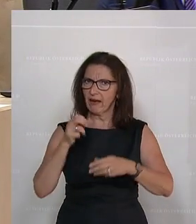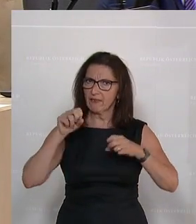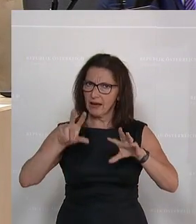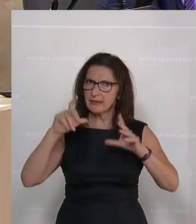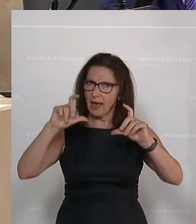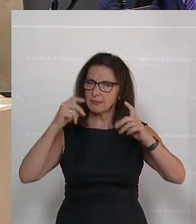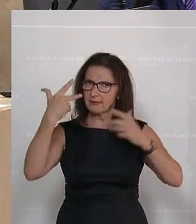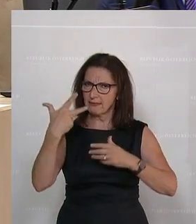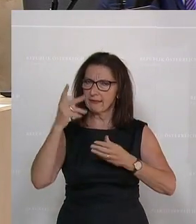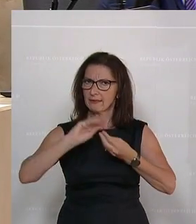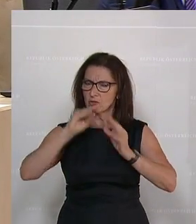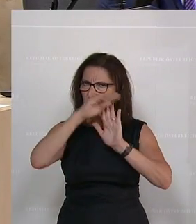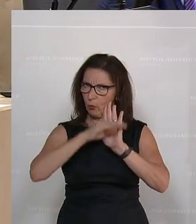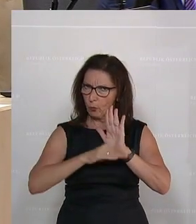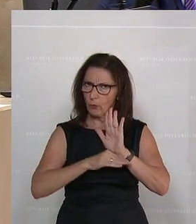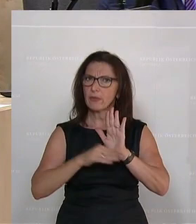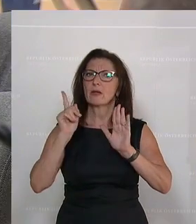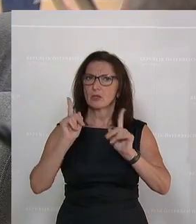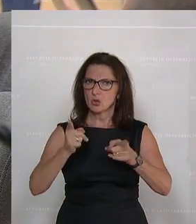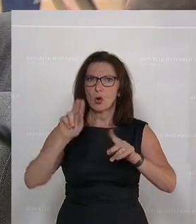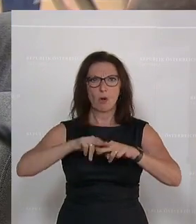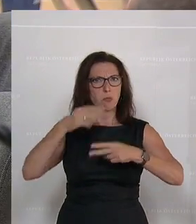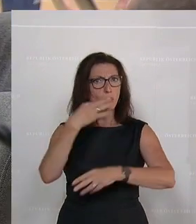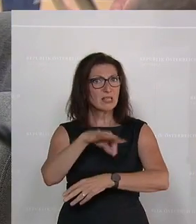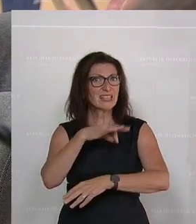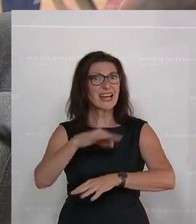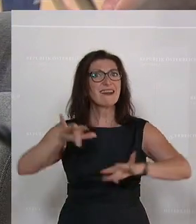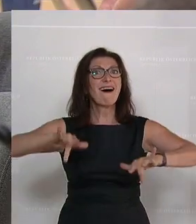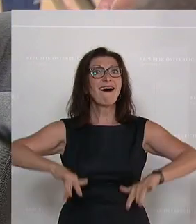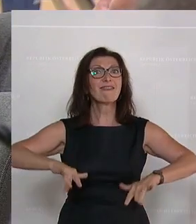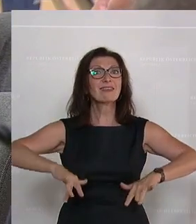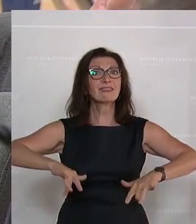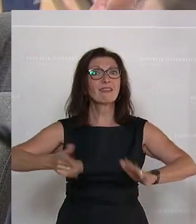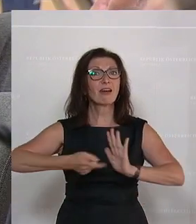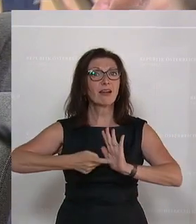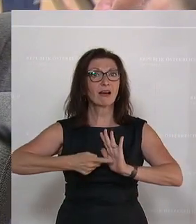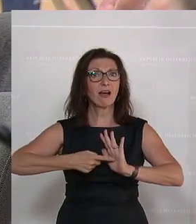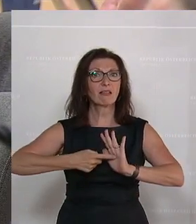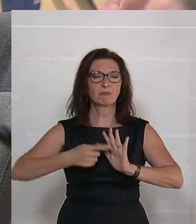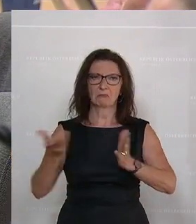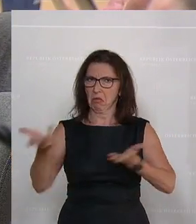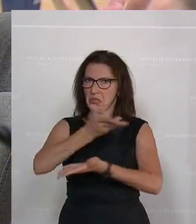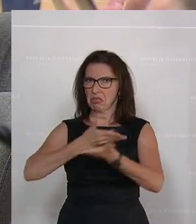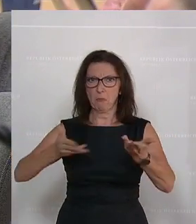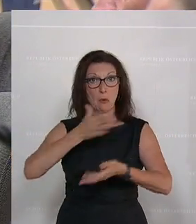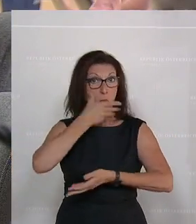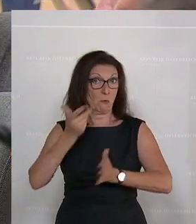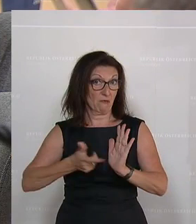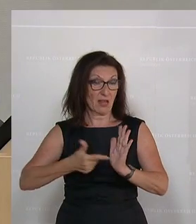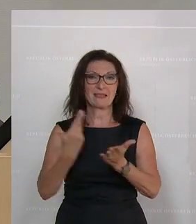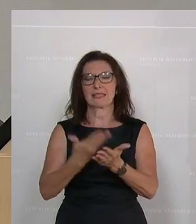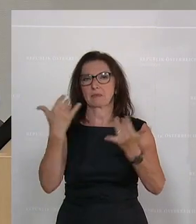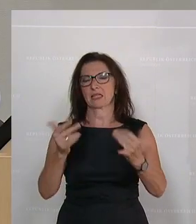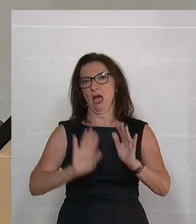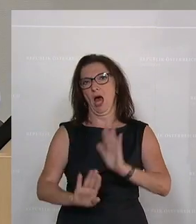geschäftsordnung die anwesenheit des bundeskanzlers verlangen diesen antrag wurde nicht verlangt wir kommen gleich zur abstimmung